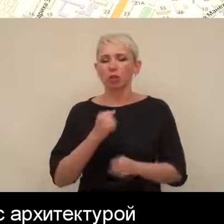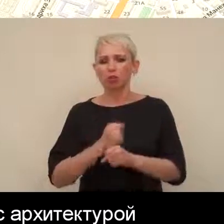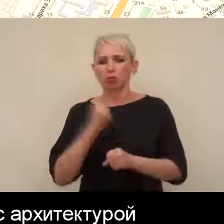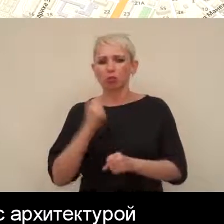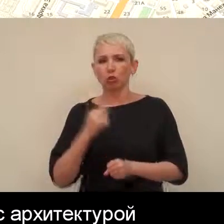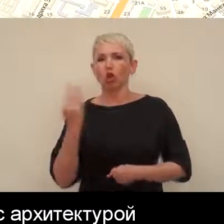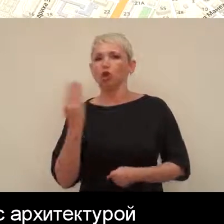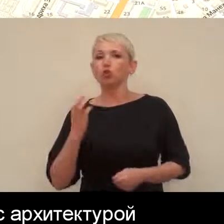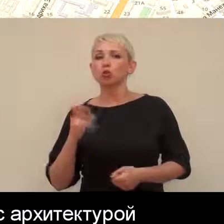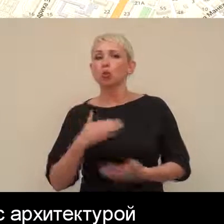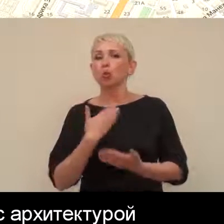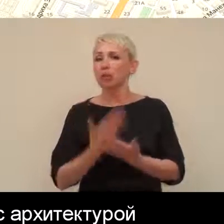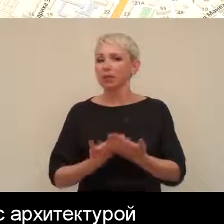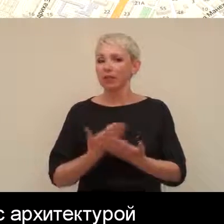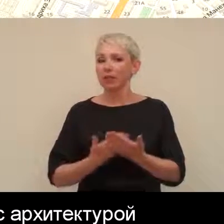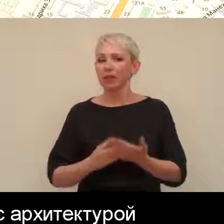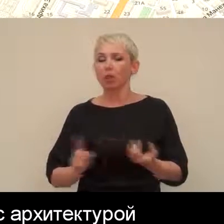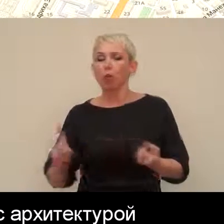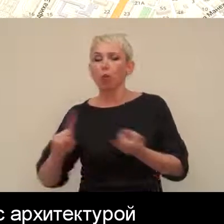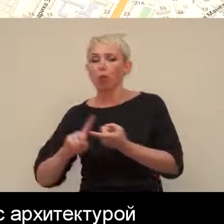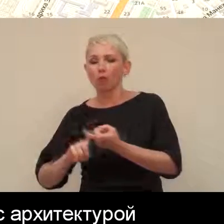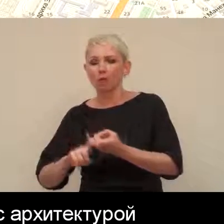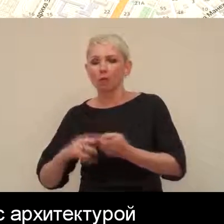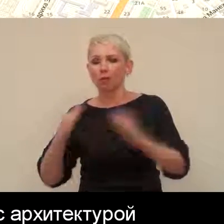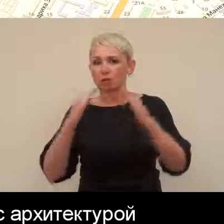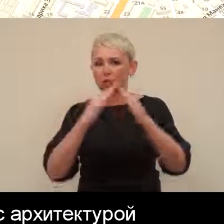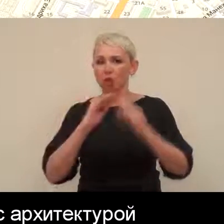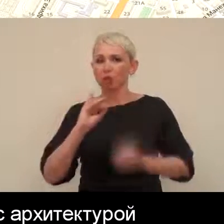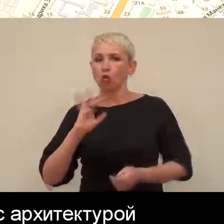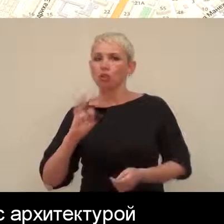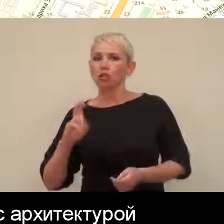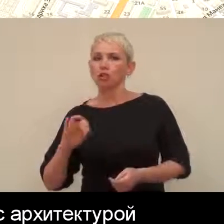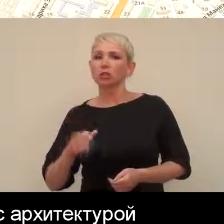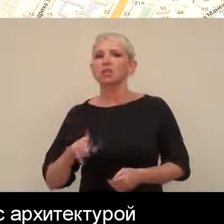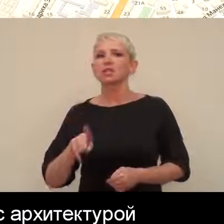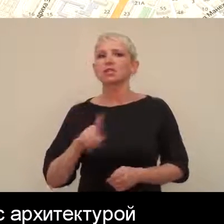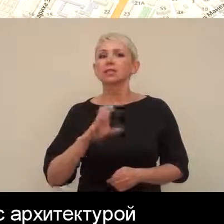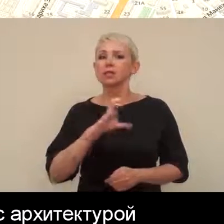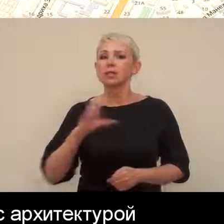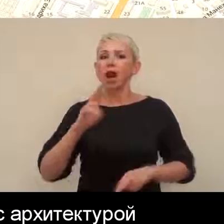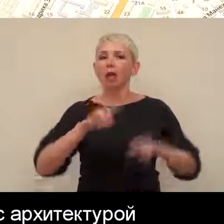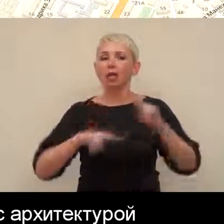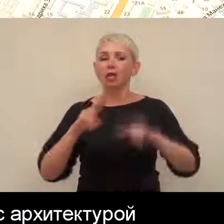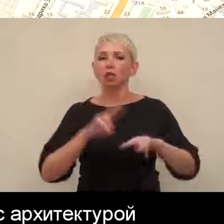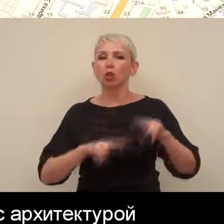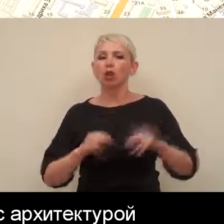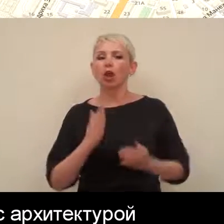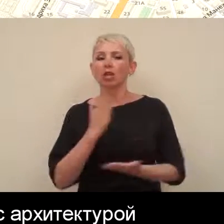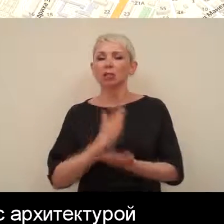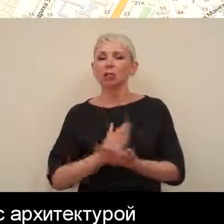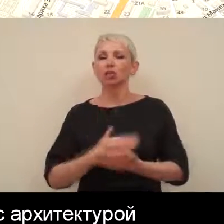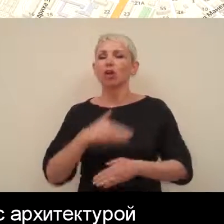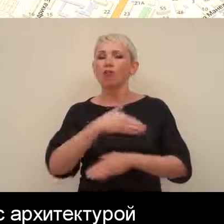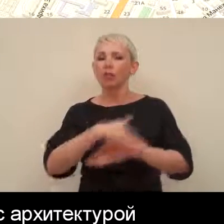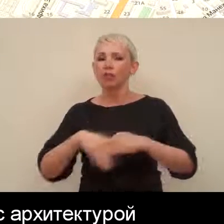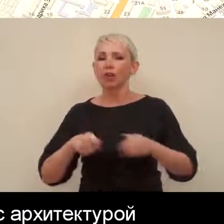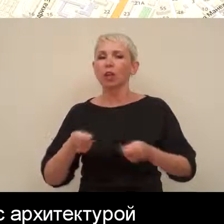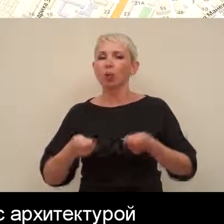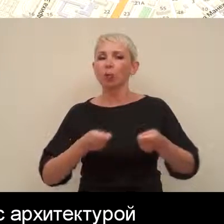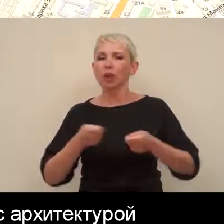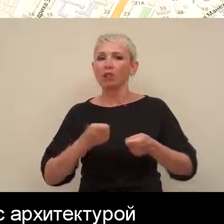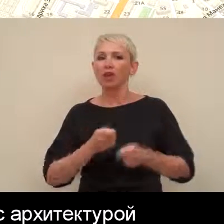посоветовал увязать здание ЮВЖД с архитектуры расположенного во дворе управления Музея